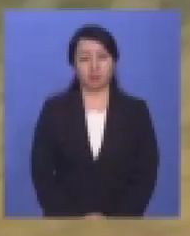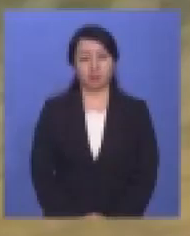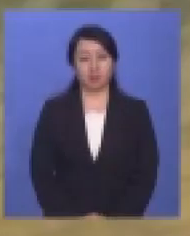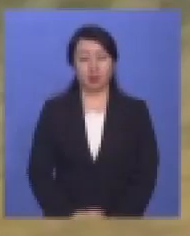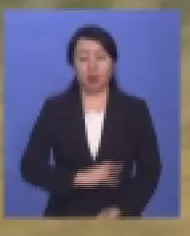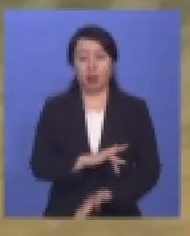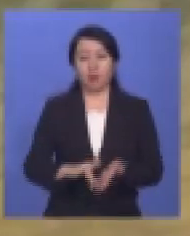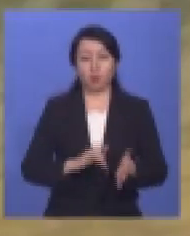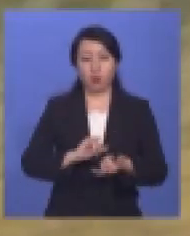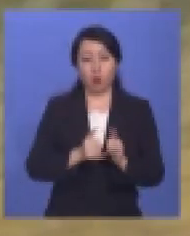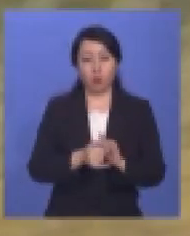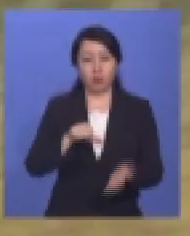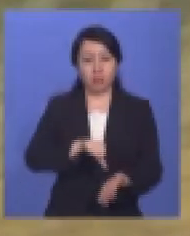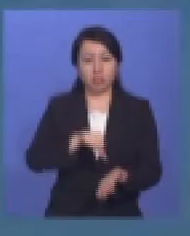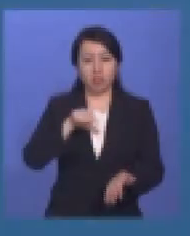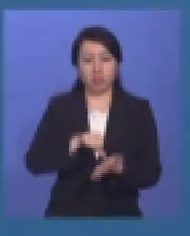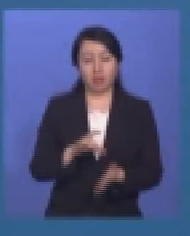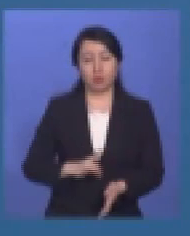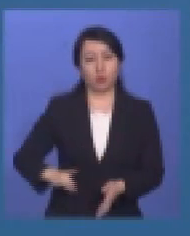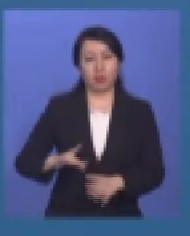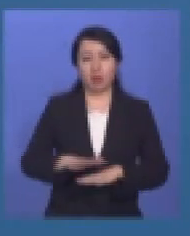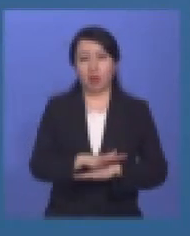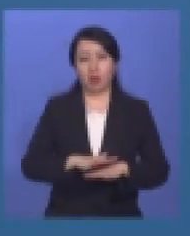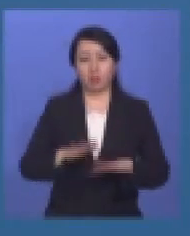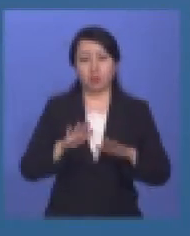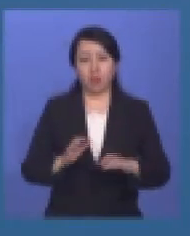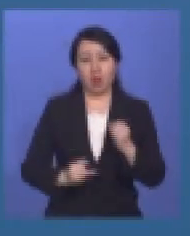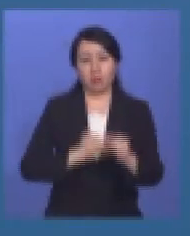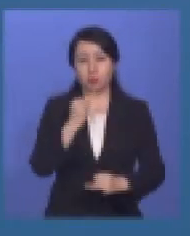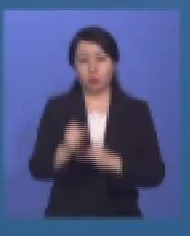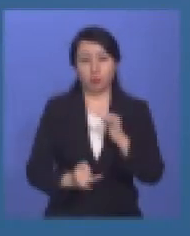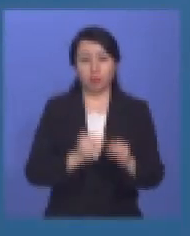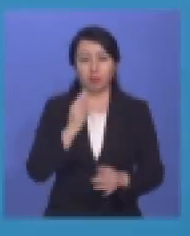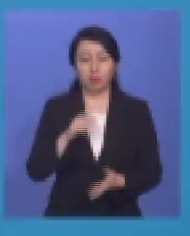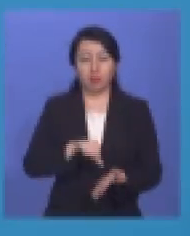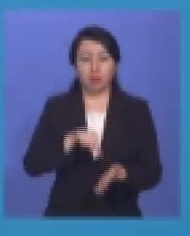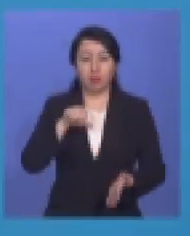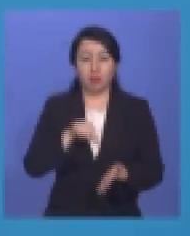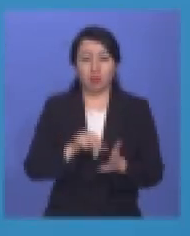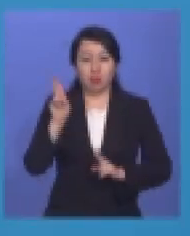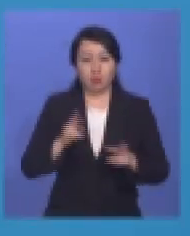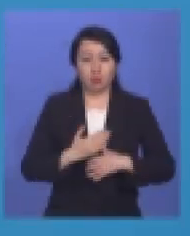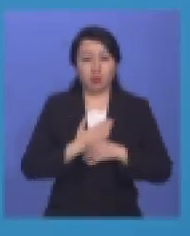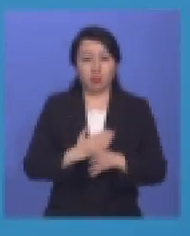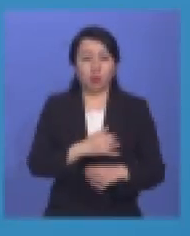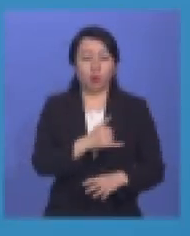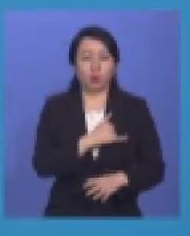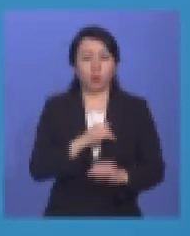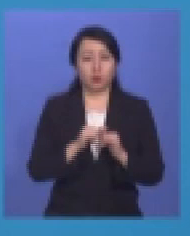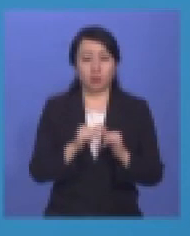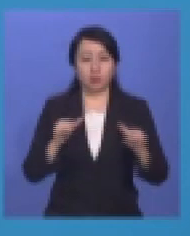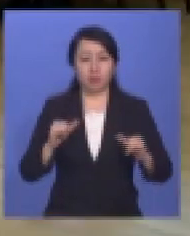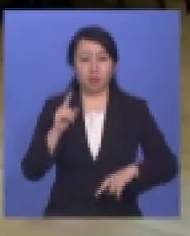В городе Уральск члены Республиканского общественного штаба обсудили предлагаемые кандидатам меры по поддержке культуры и